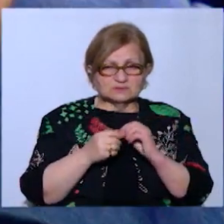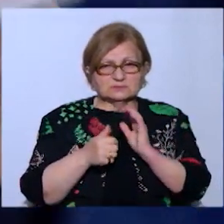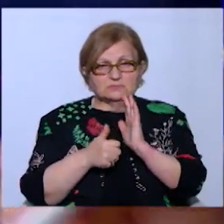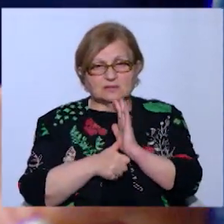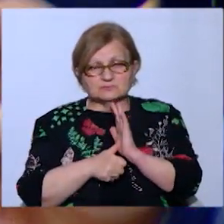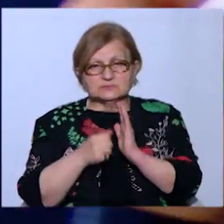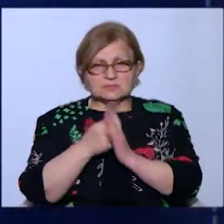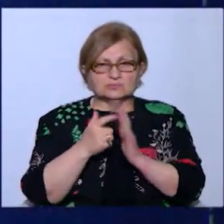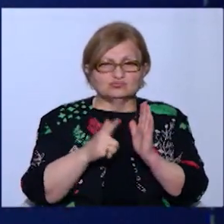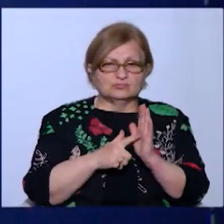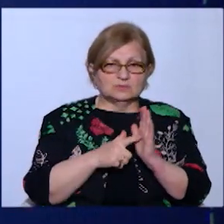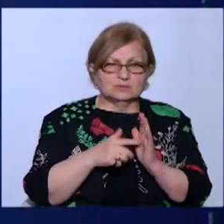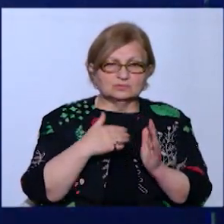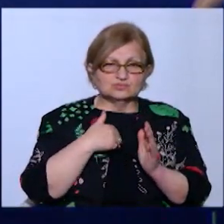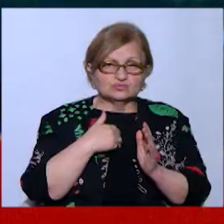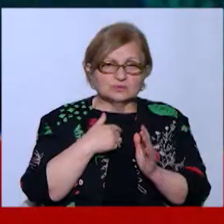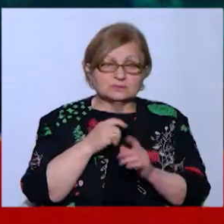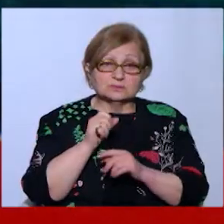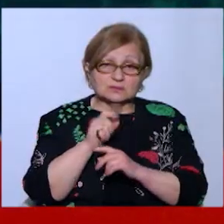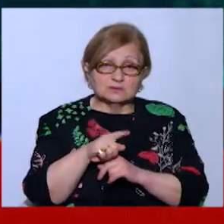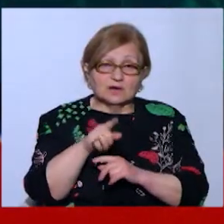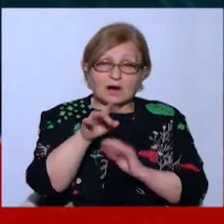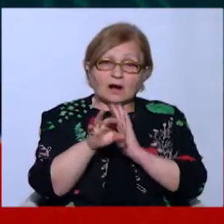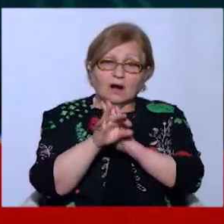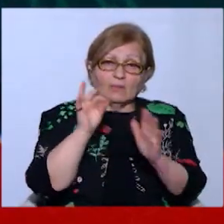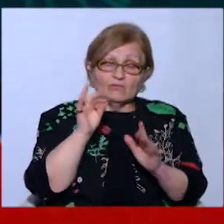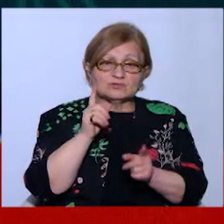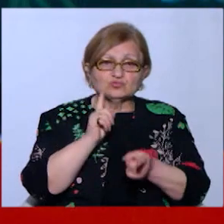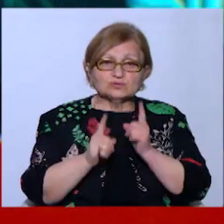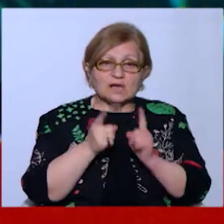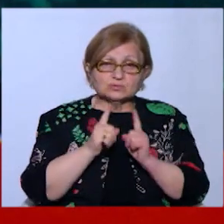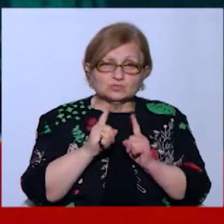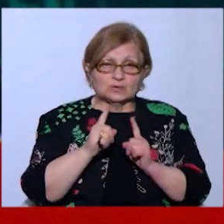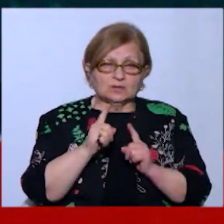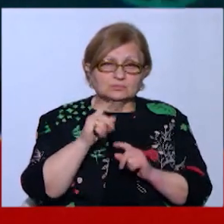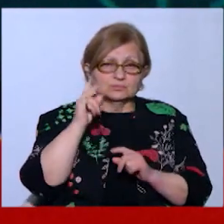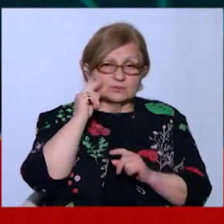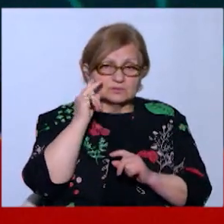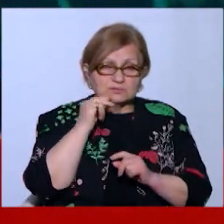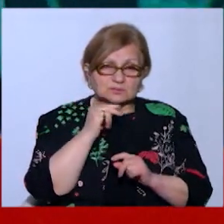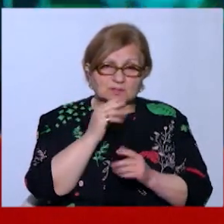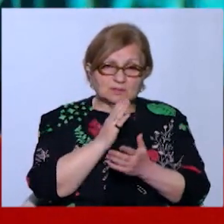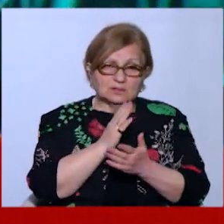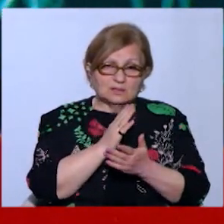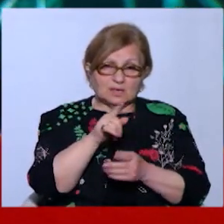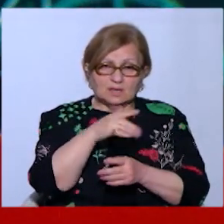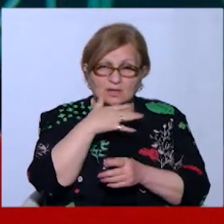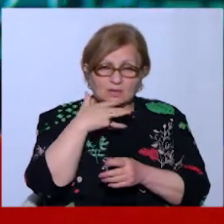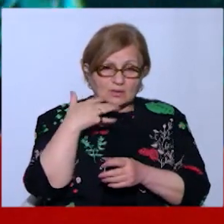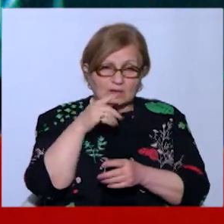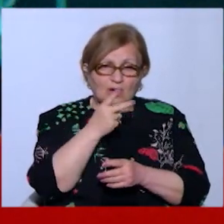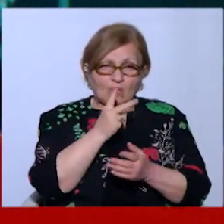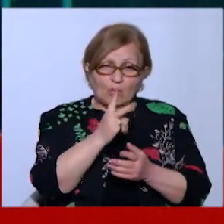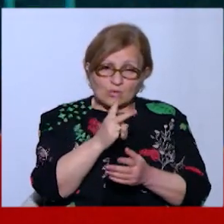7-მდე და ნუ ჩვენ გვევალება ბოლო ნაბიჯი რომ აქ ამოვარჩიოთ ნატურალური რიცხვები ეს ამონახსნები ეს ნატურალური რიცხვები ამ სიმრავლეში იქნება